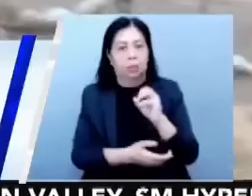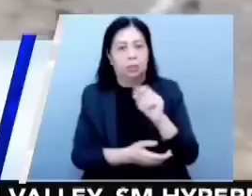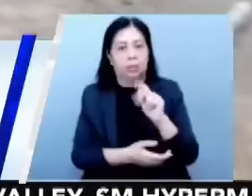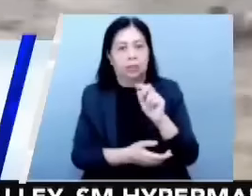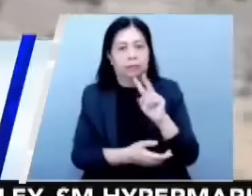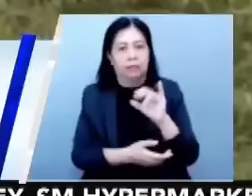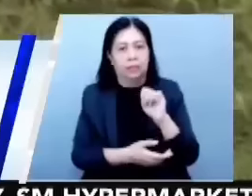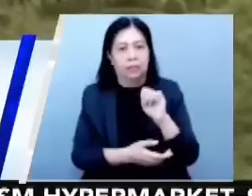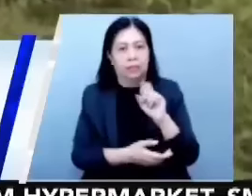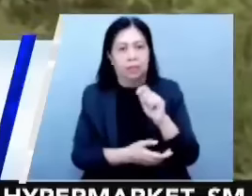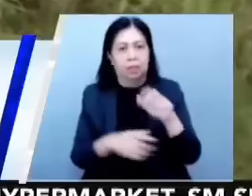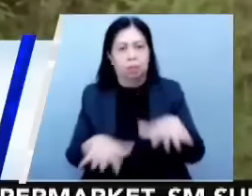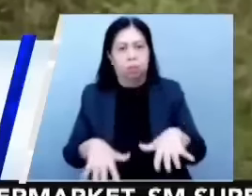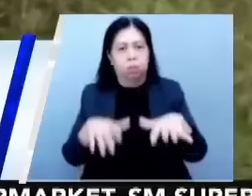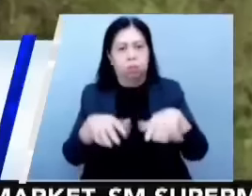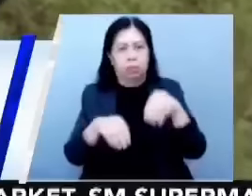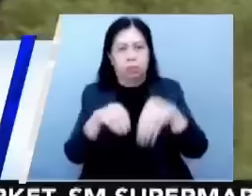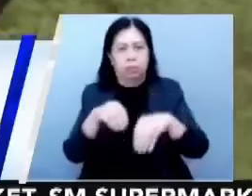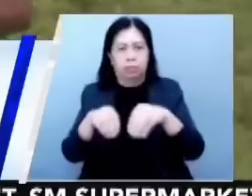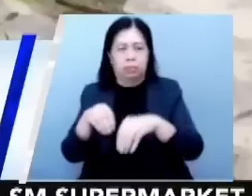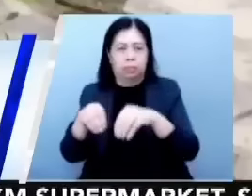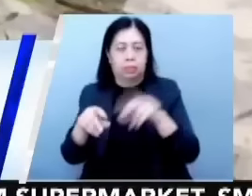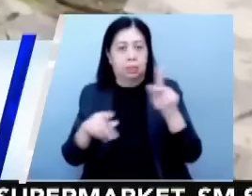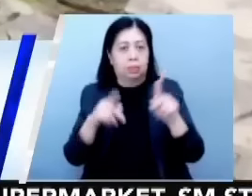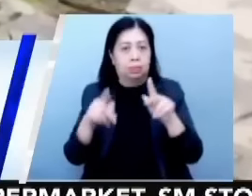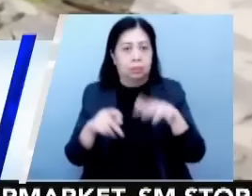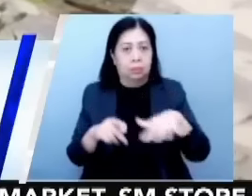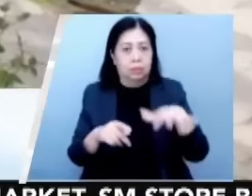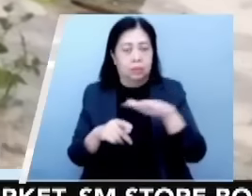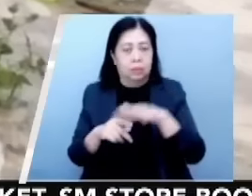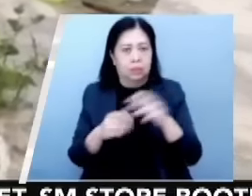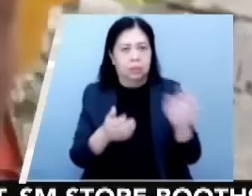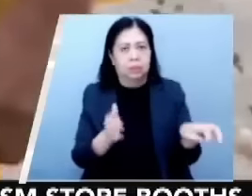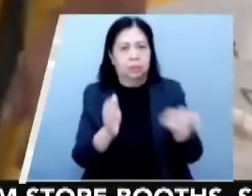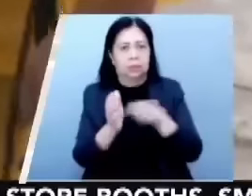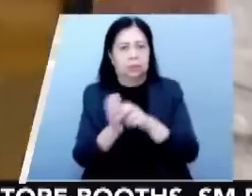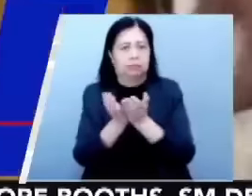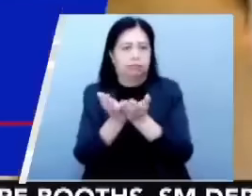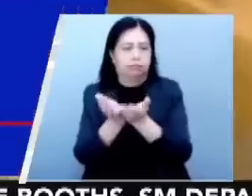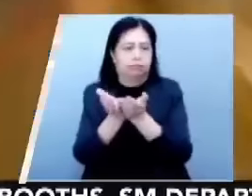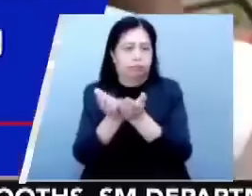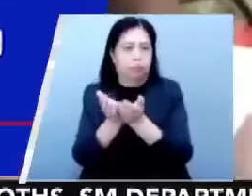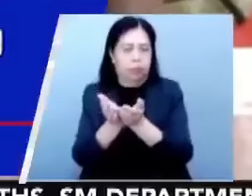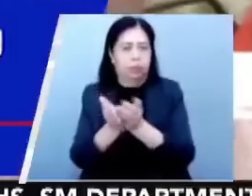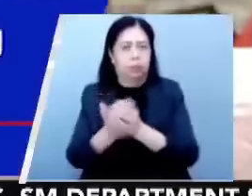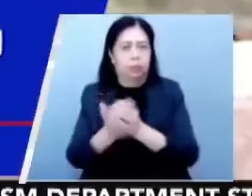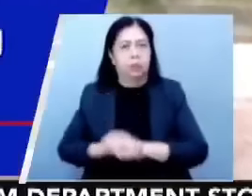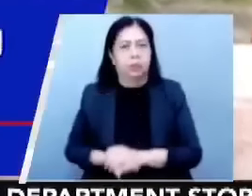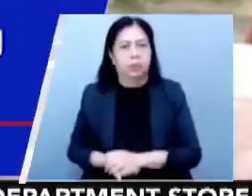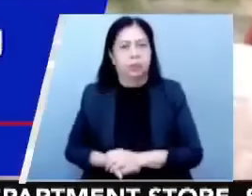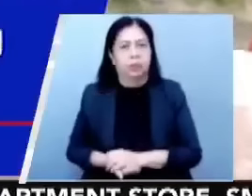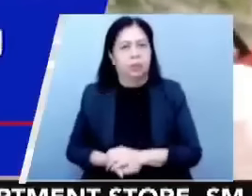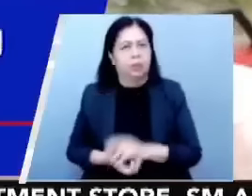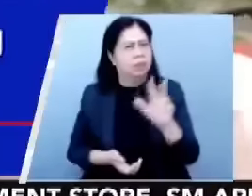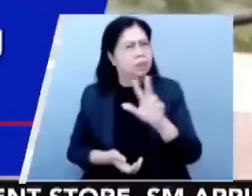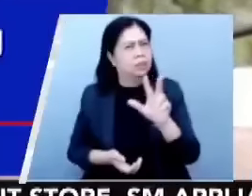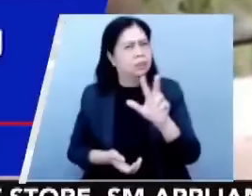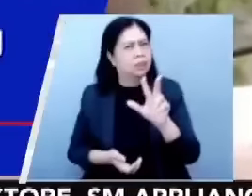ito. Ang mga residente sa lugar, sinakay na lang sa motorbangka para ma-rescue. Alas 3 months kabuntago na ano?